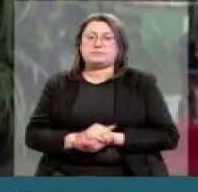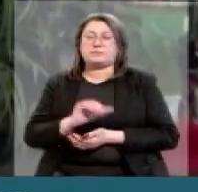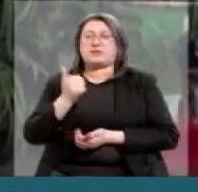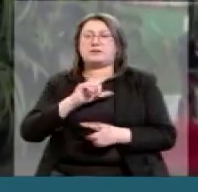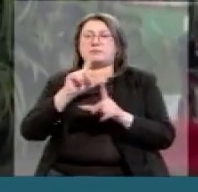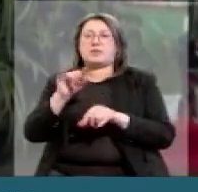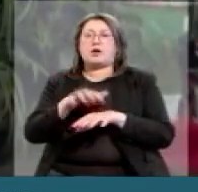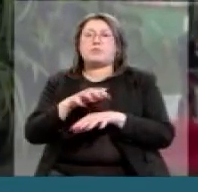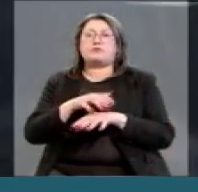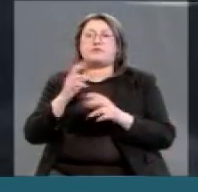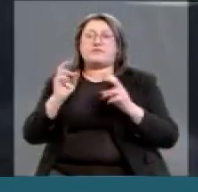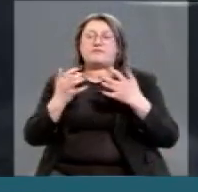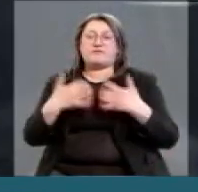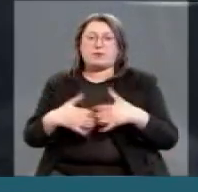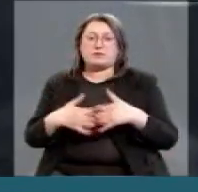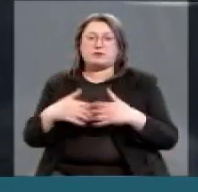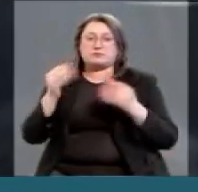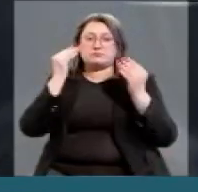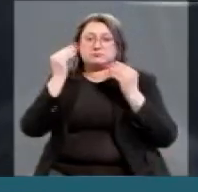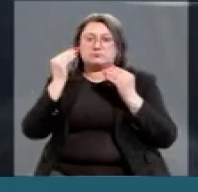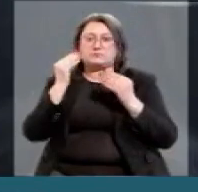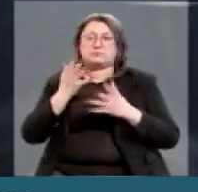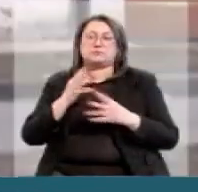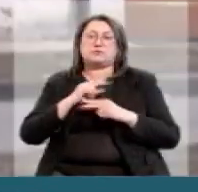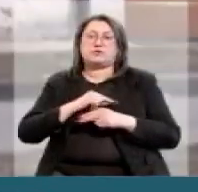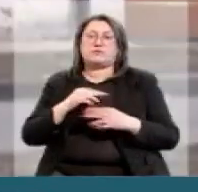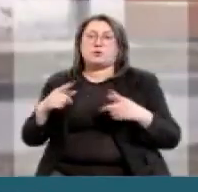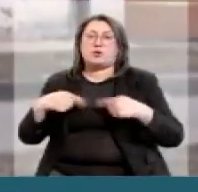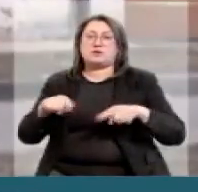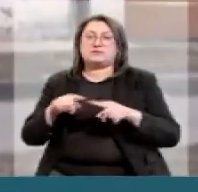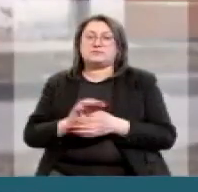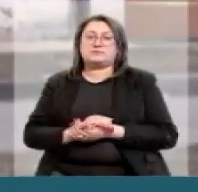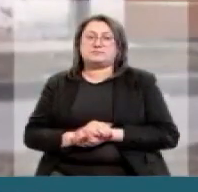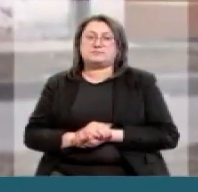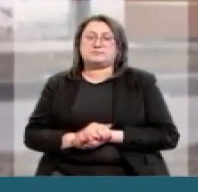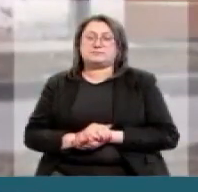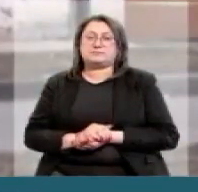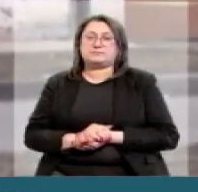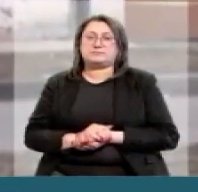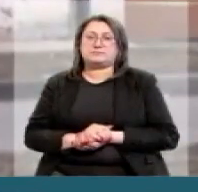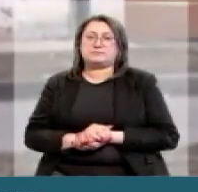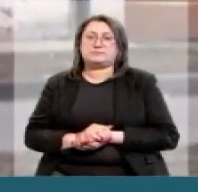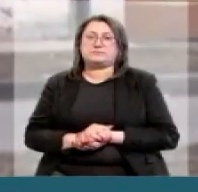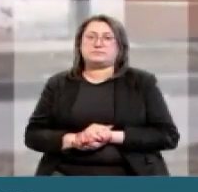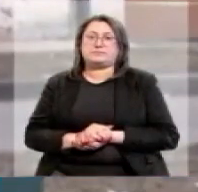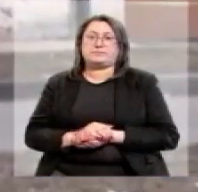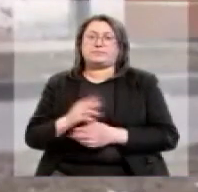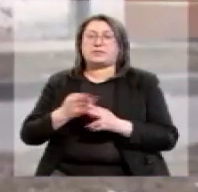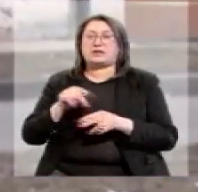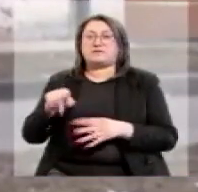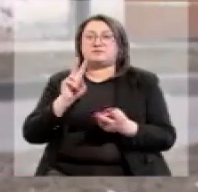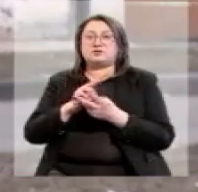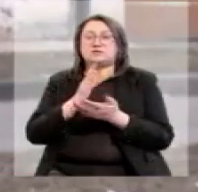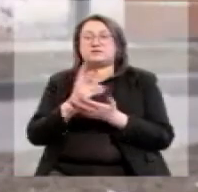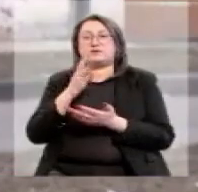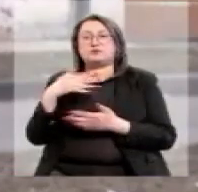аяқ кандидаттар жергілікті халықпен кездесіп, партияның бағдарламасын жете түсіндірді. Кешілердің екі жағы бар. Біріншіден, әрине, өзіміздің саяси бағдарламамызды өзіміз